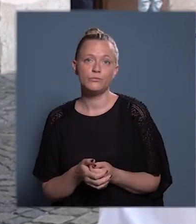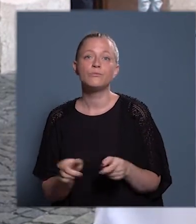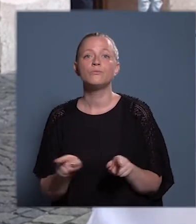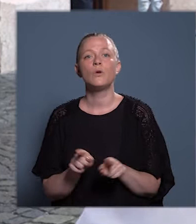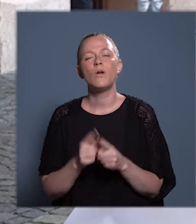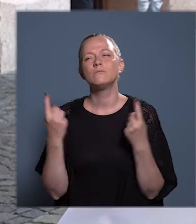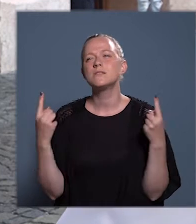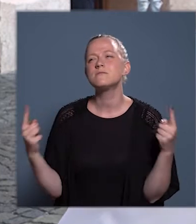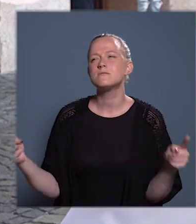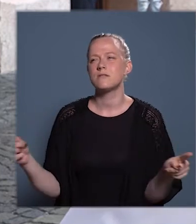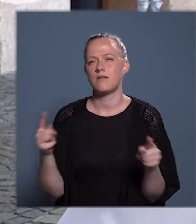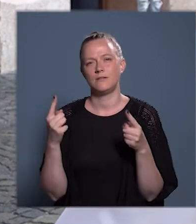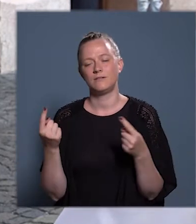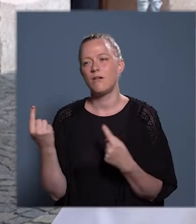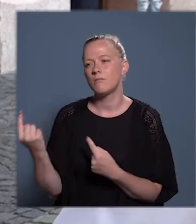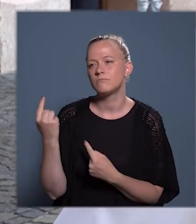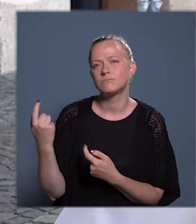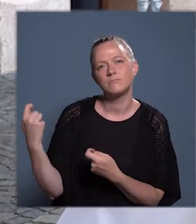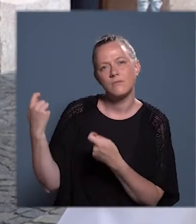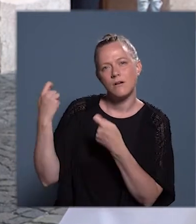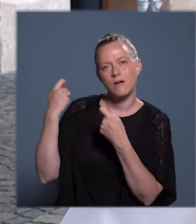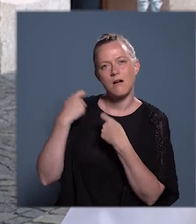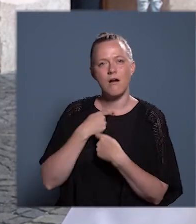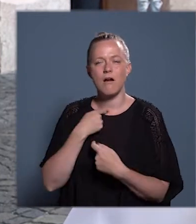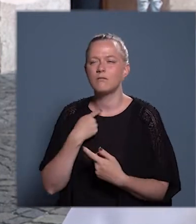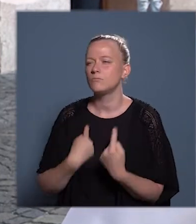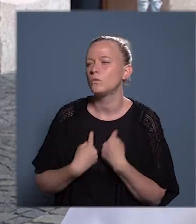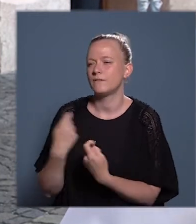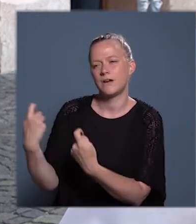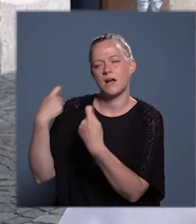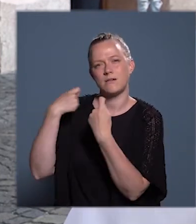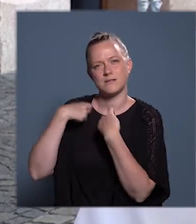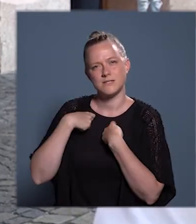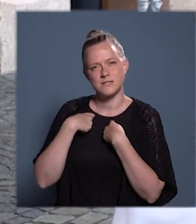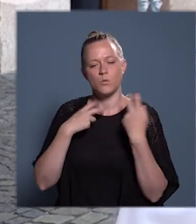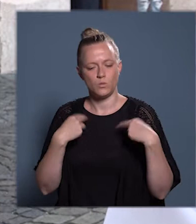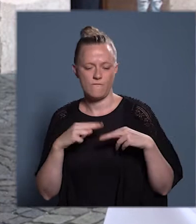nóták, az ő hangja, motivációja él bennem, és tényleg